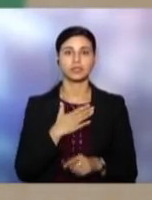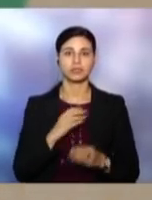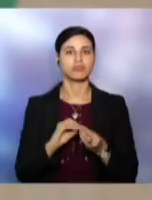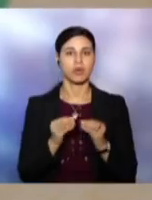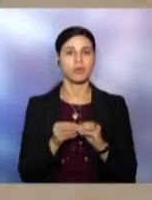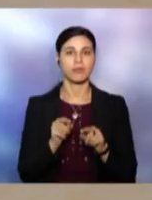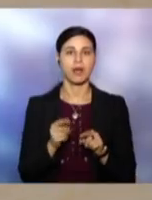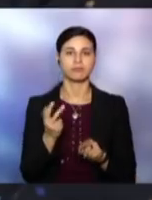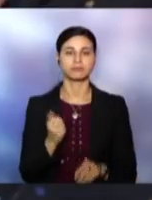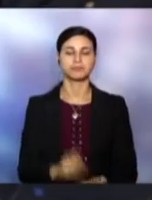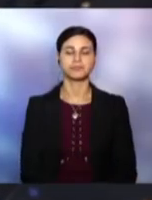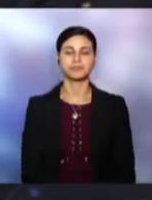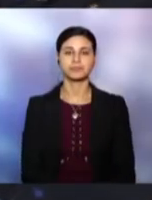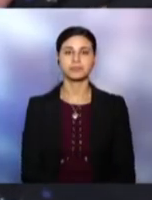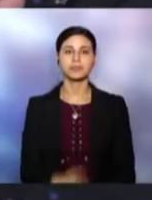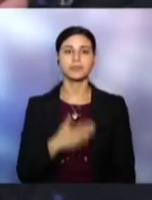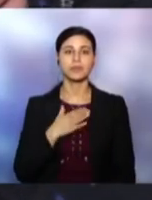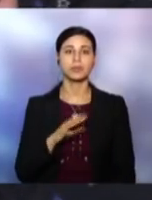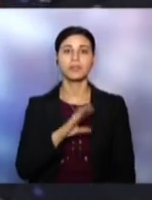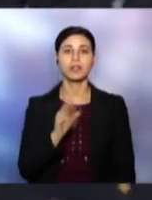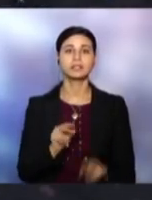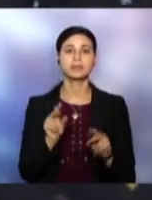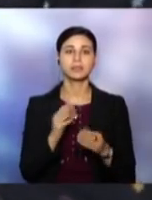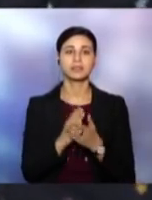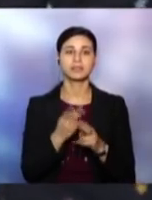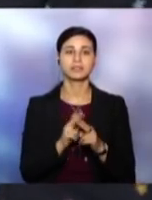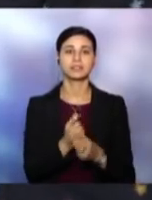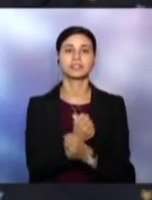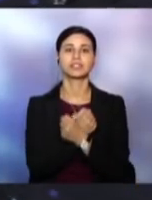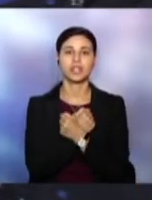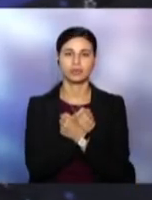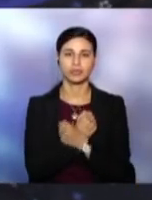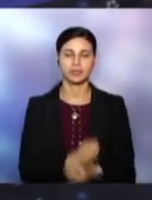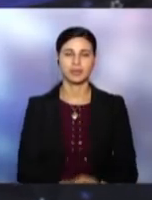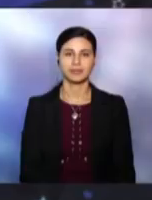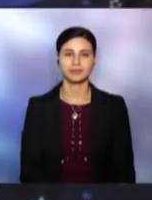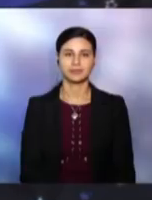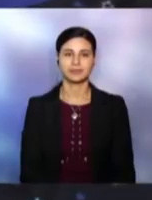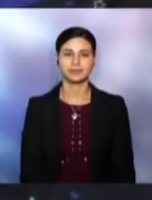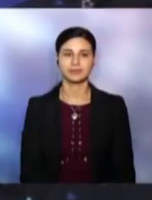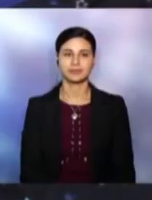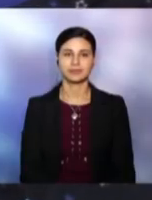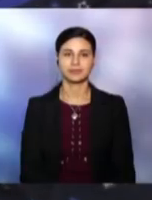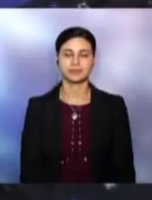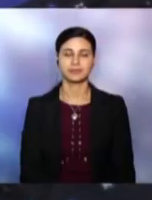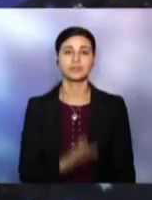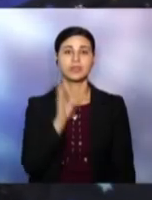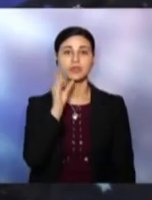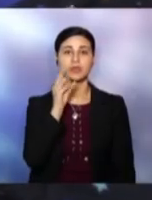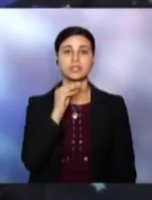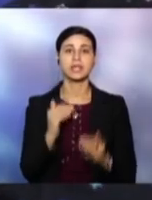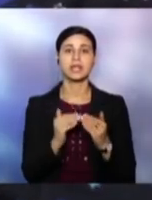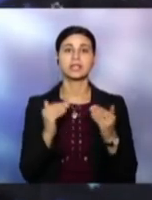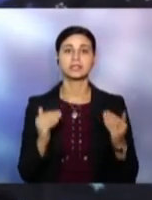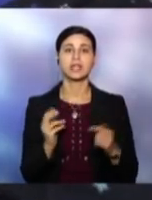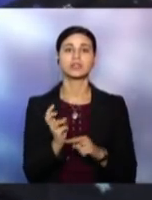პრობლემა. ჩემთვის ყველაზე დიდი ბედნიერება არის აი ეს ჩახუტება. ყველა ციტი ბედნიერება არის, როცა სახლში მოვალ და